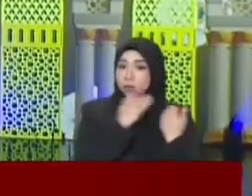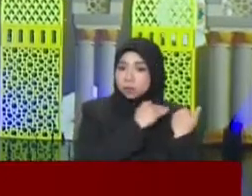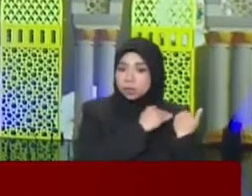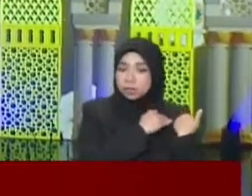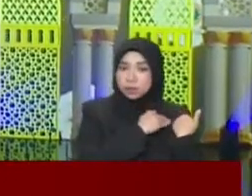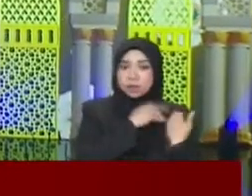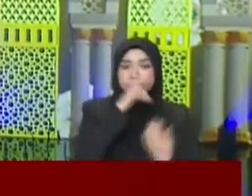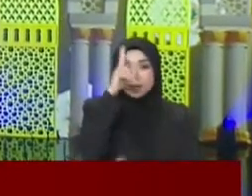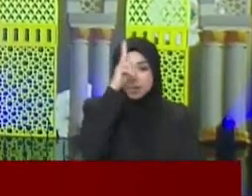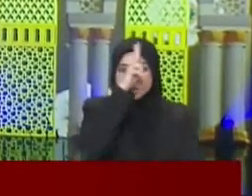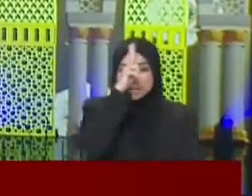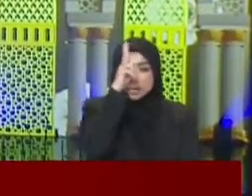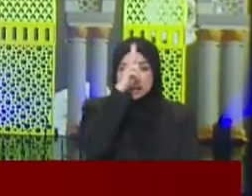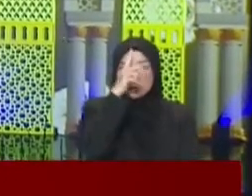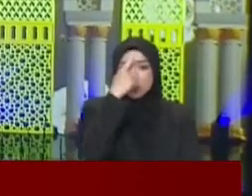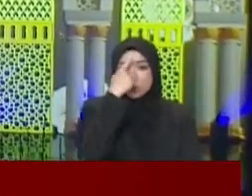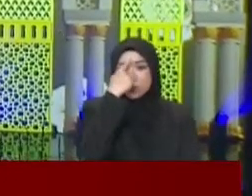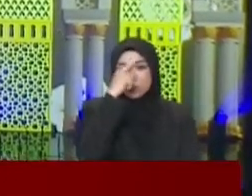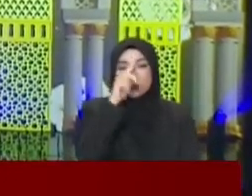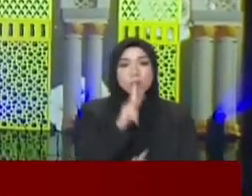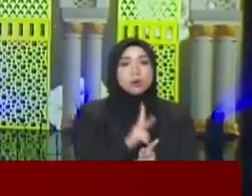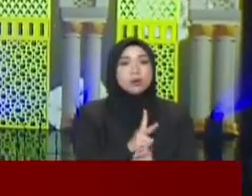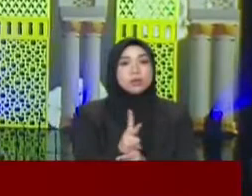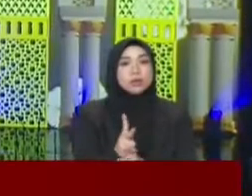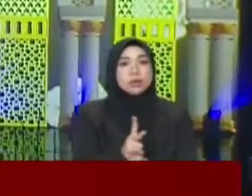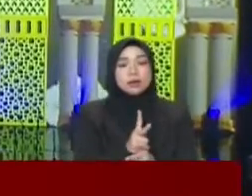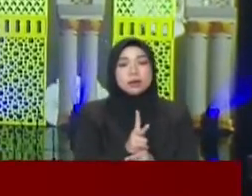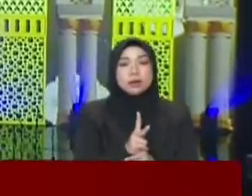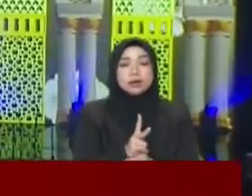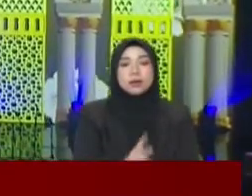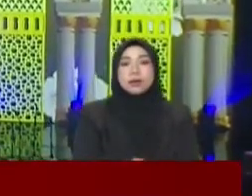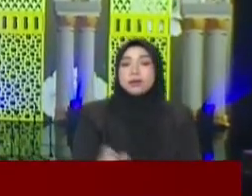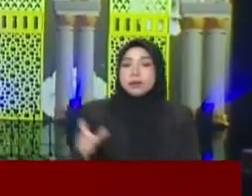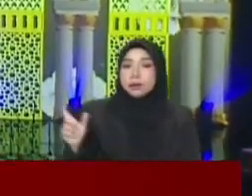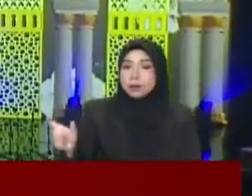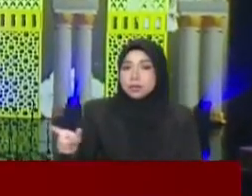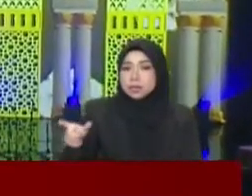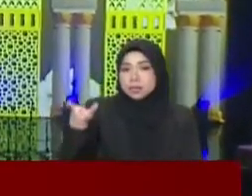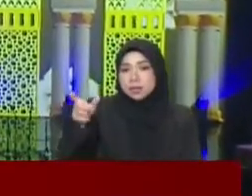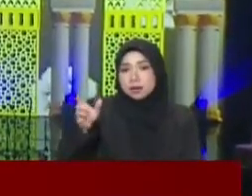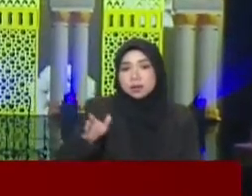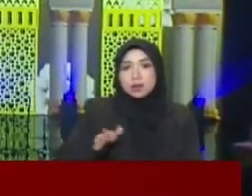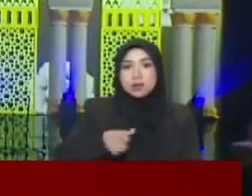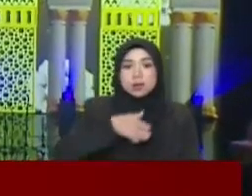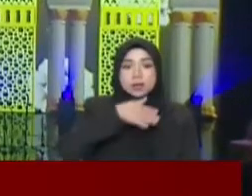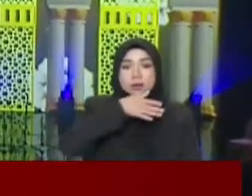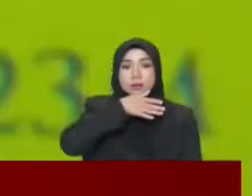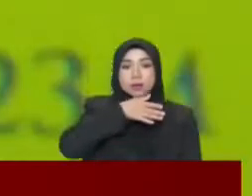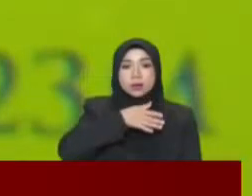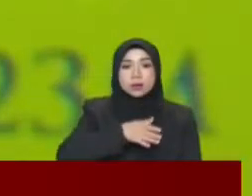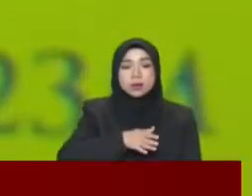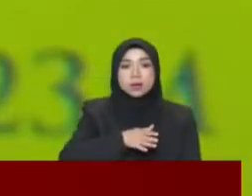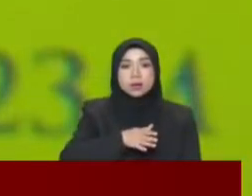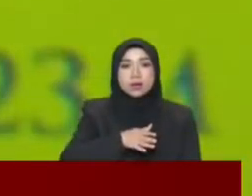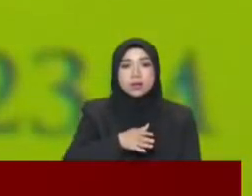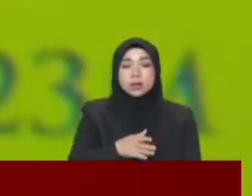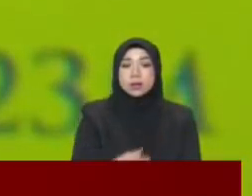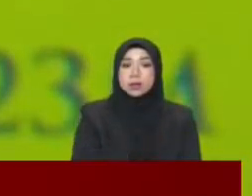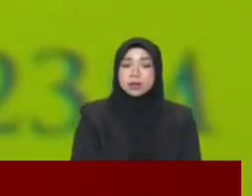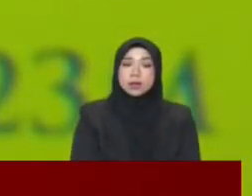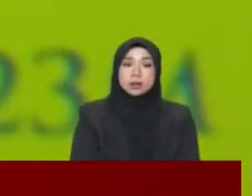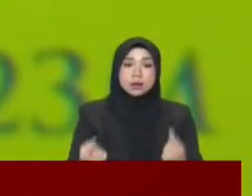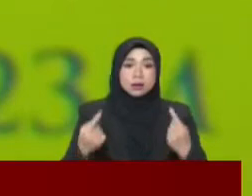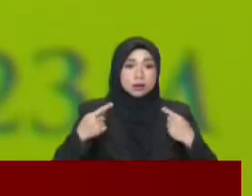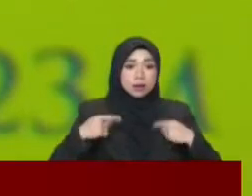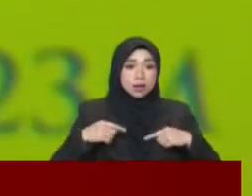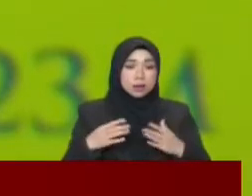管理和财富分配的效率，多元化经济部门，并强调社会利益，同时制定计划以提高人